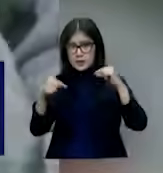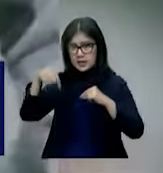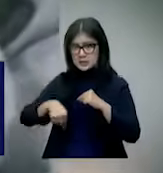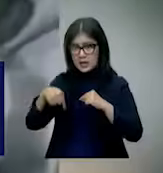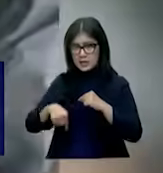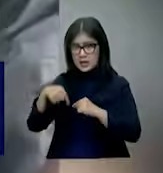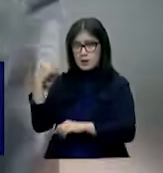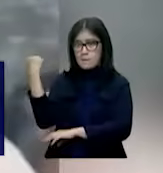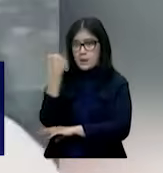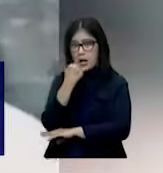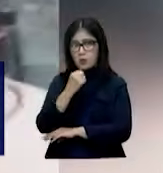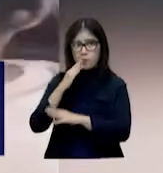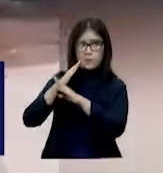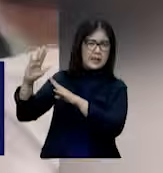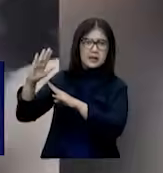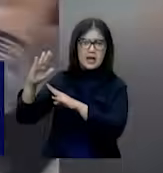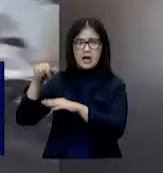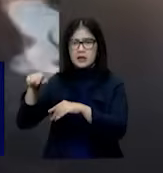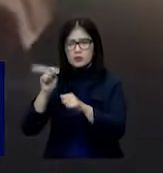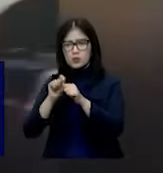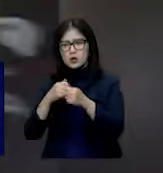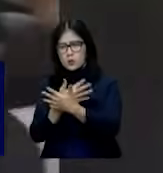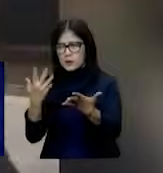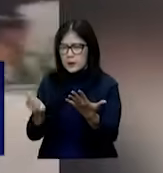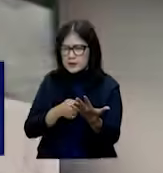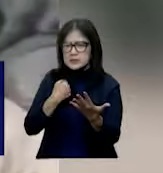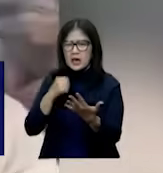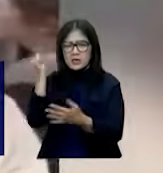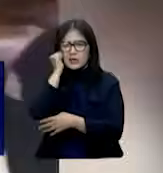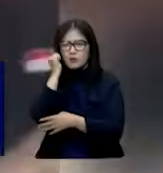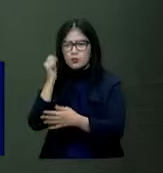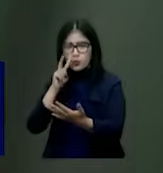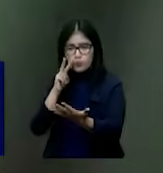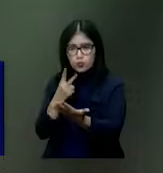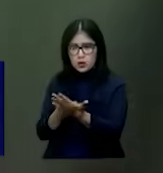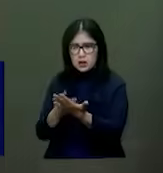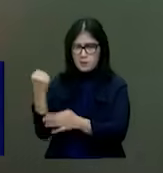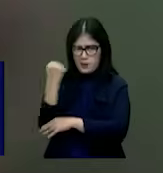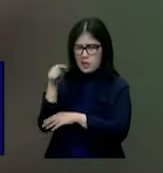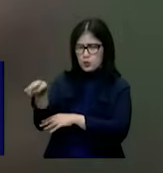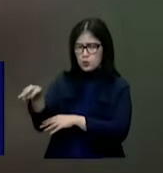terus membantah membuat warga emosi nyaris menghakimi emak-emak terduga pelaku.